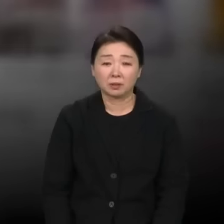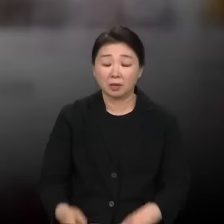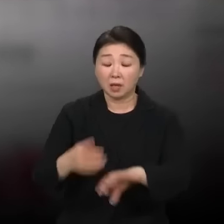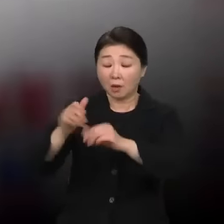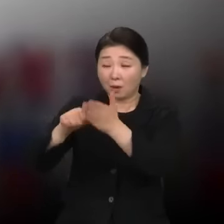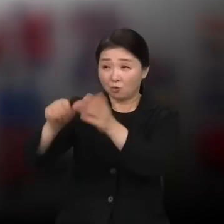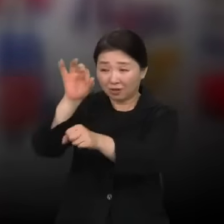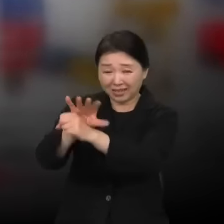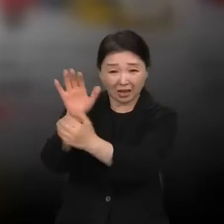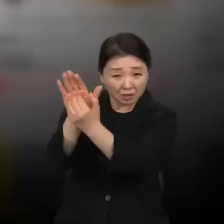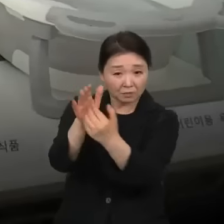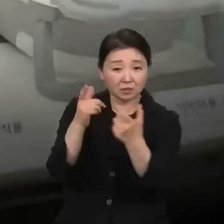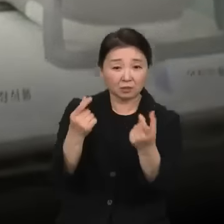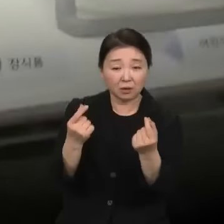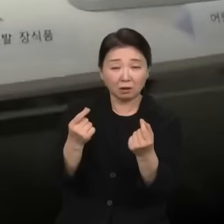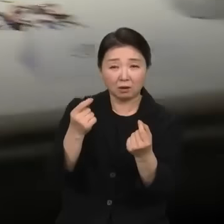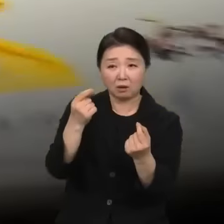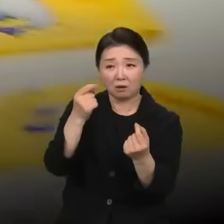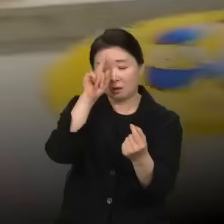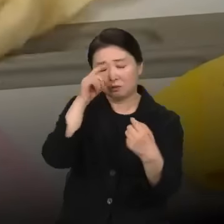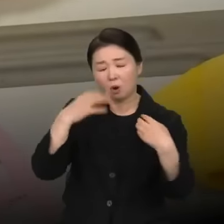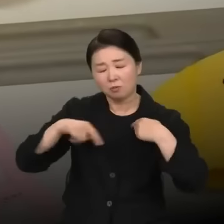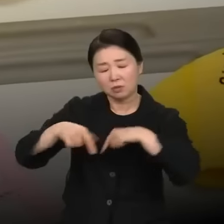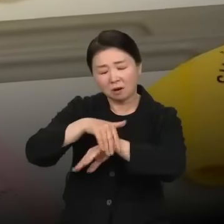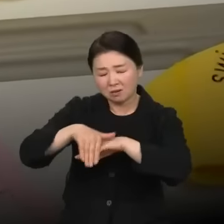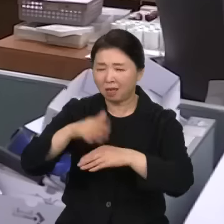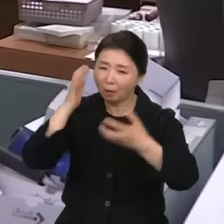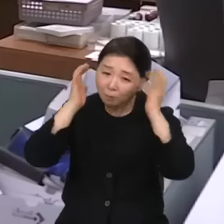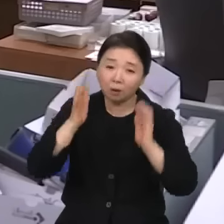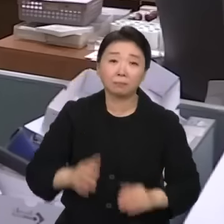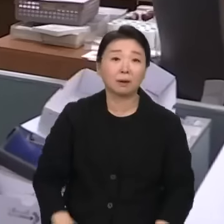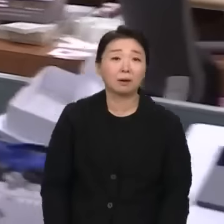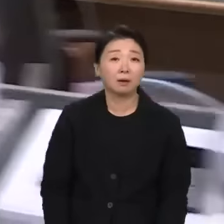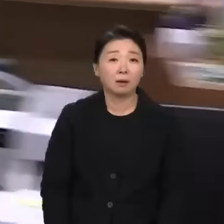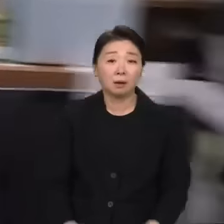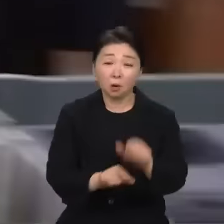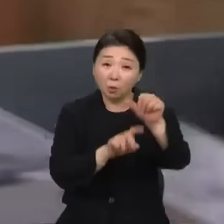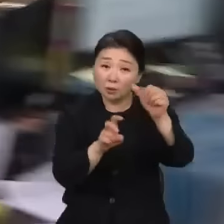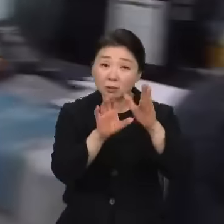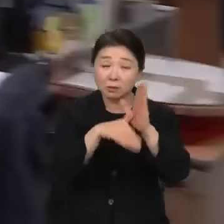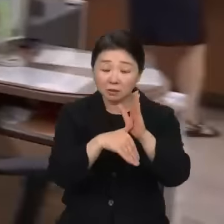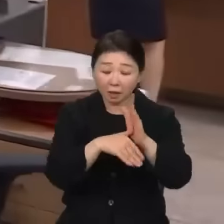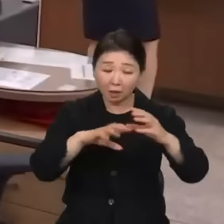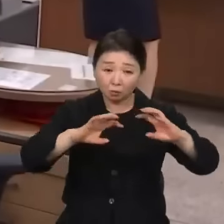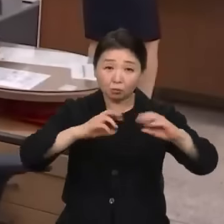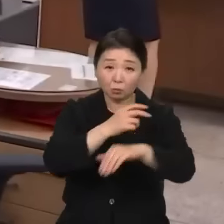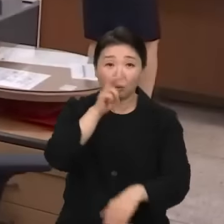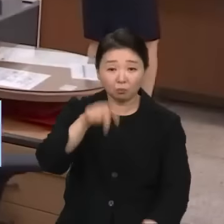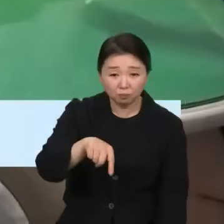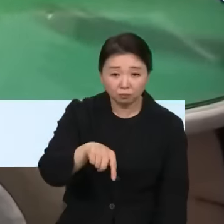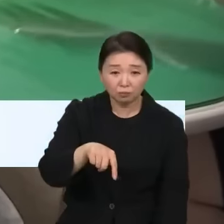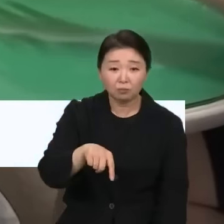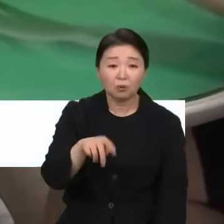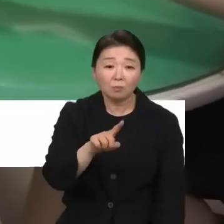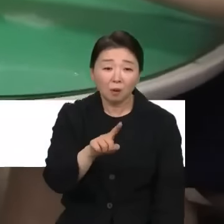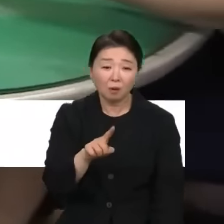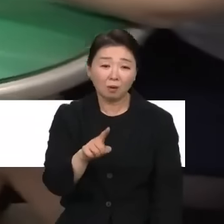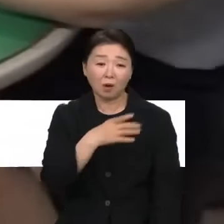논란 이후에도 정부 정책 혼선은 이어지고 있습니다. 지난 20일엔 국토부와 경찰청이 일부 고령자의